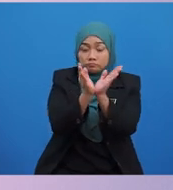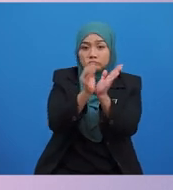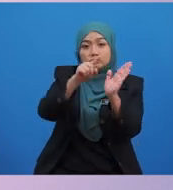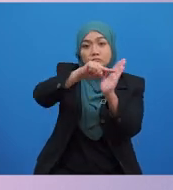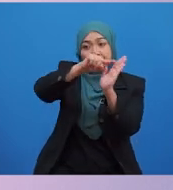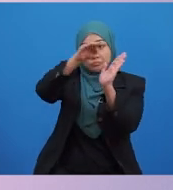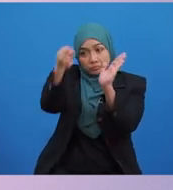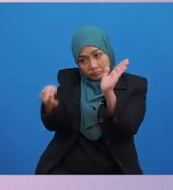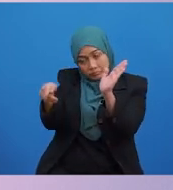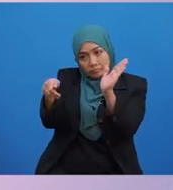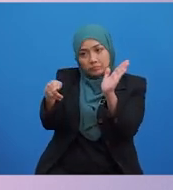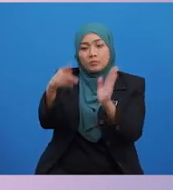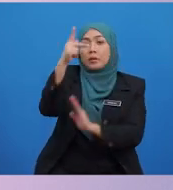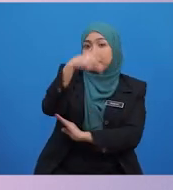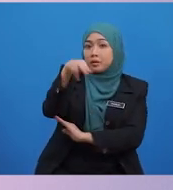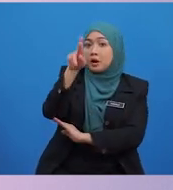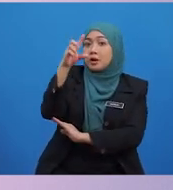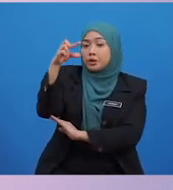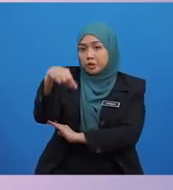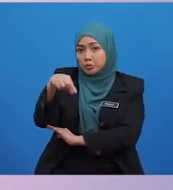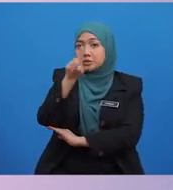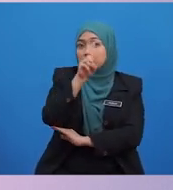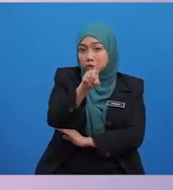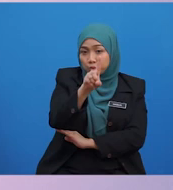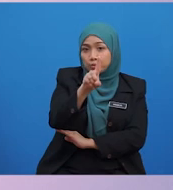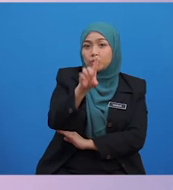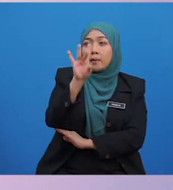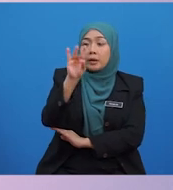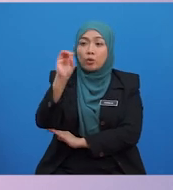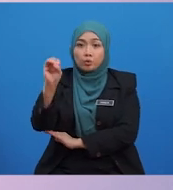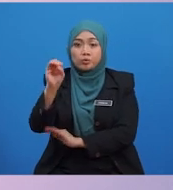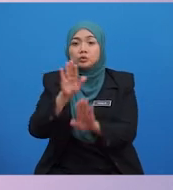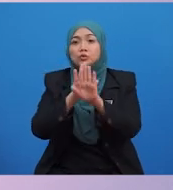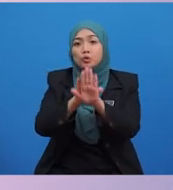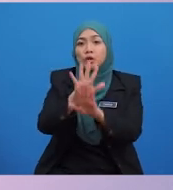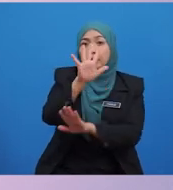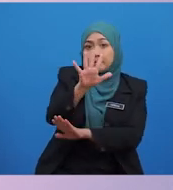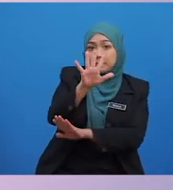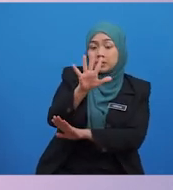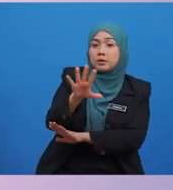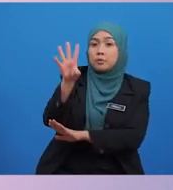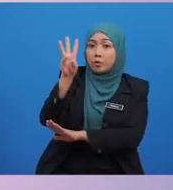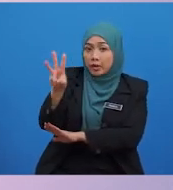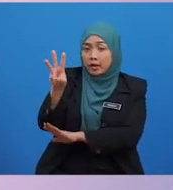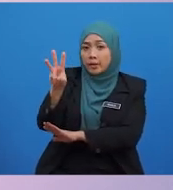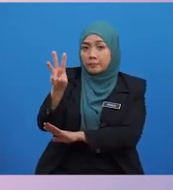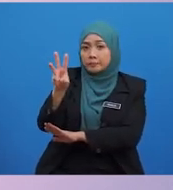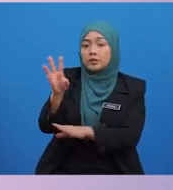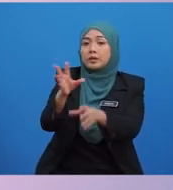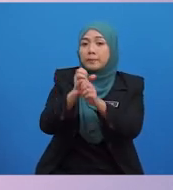180 tolak 56 kepulauan 18 yaitu 123 puluhan